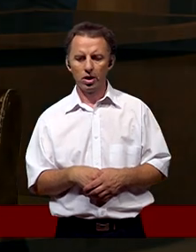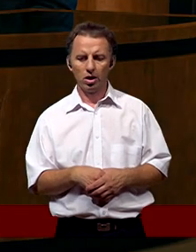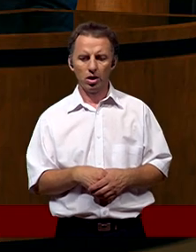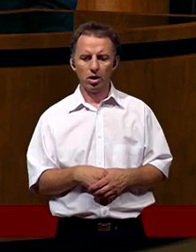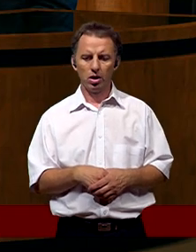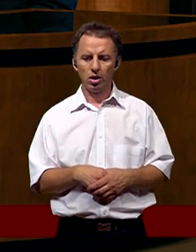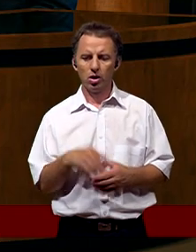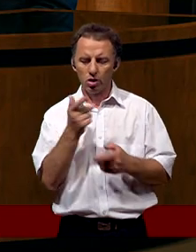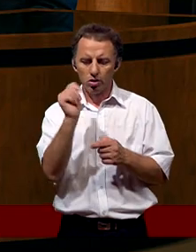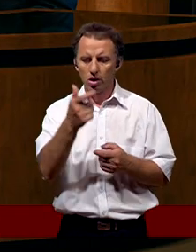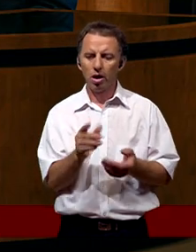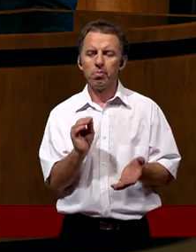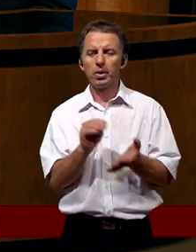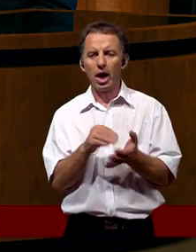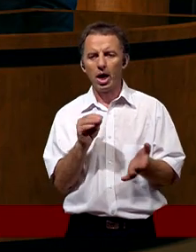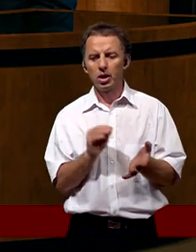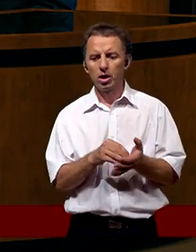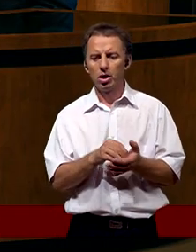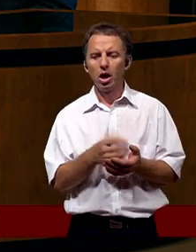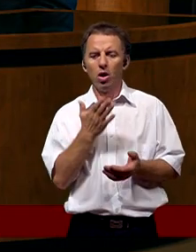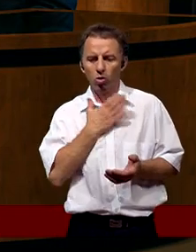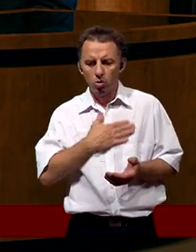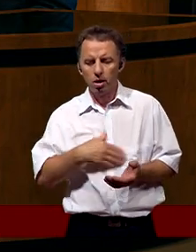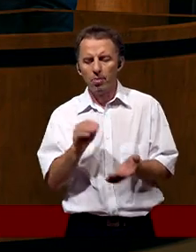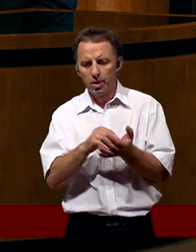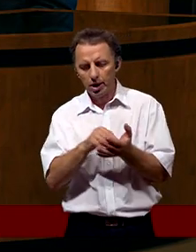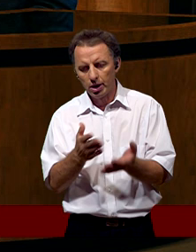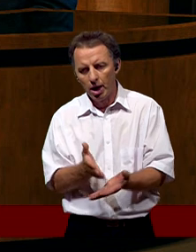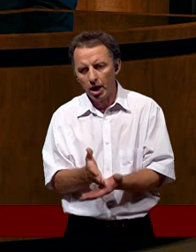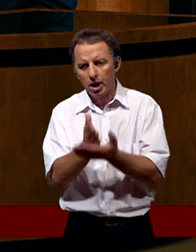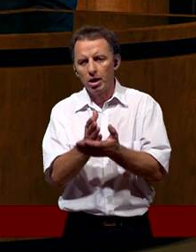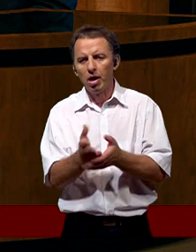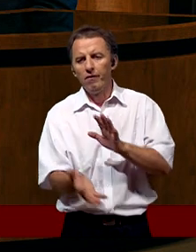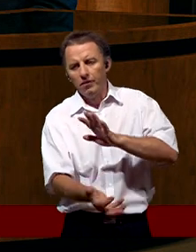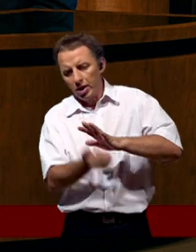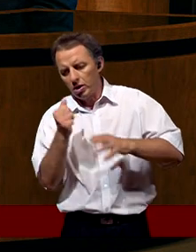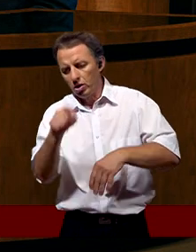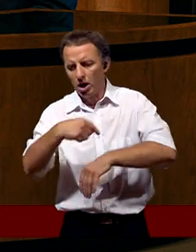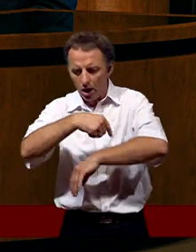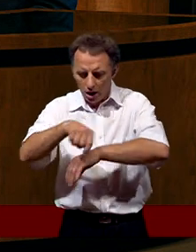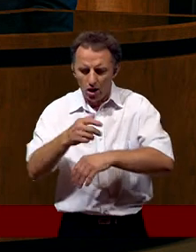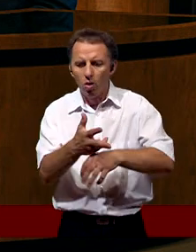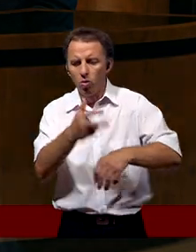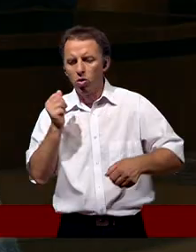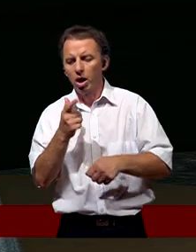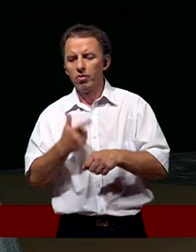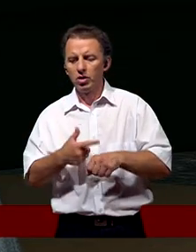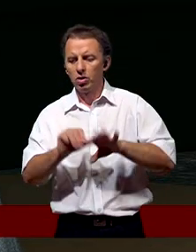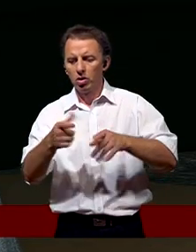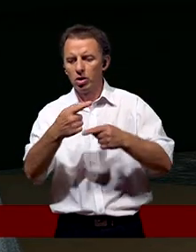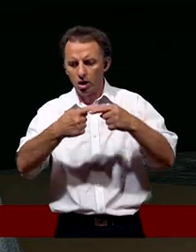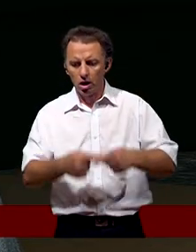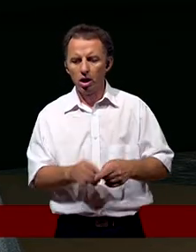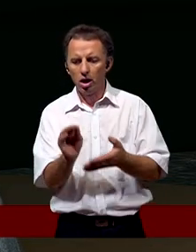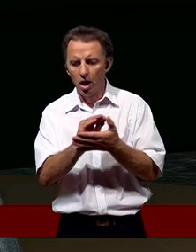Jakbym mogła dodać jeszcze jedną uwagę, taką bardzo praktyczną, bo lubię praktyczne rady wyciągać z każdej tutaj lekcji. W Łukaszu w 6 rozdziale,